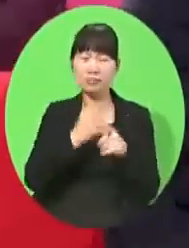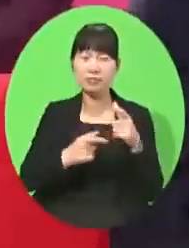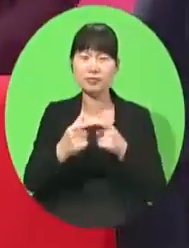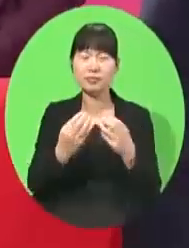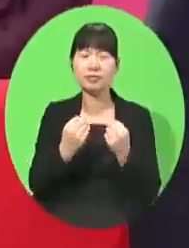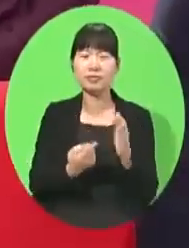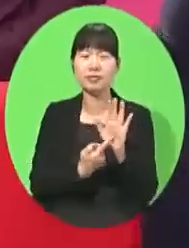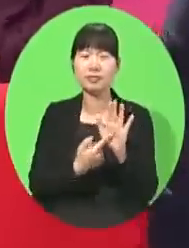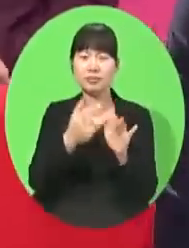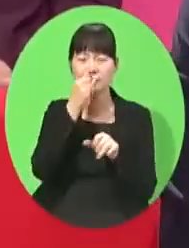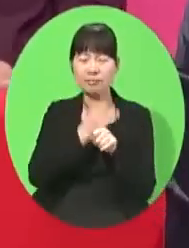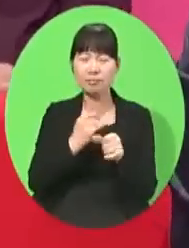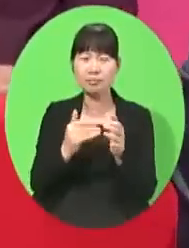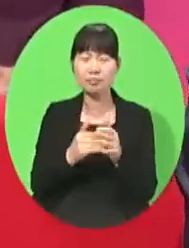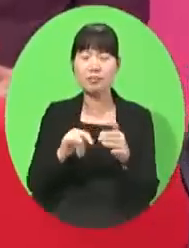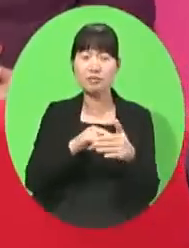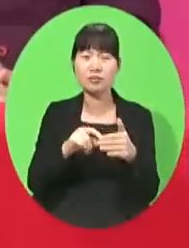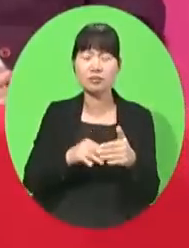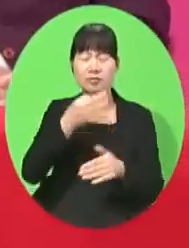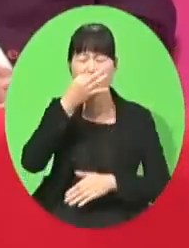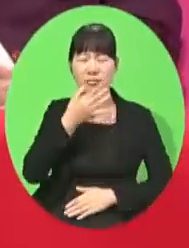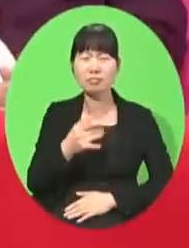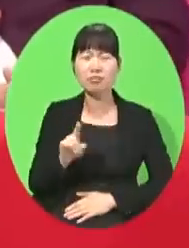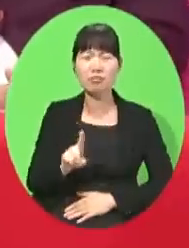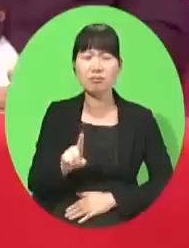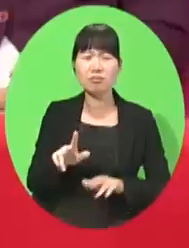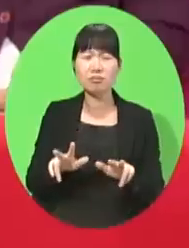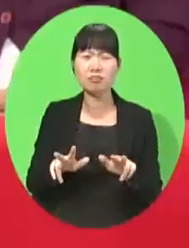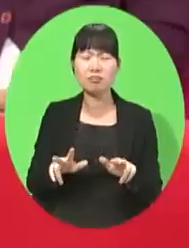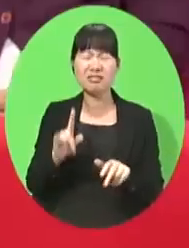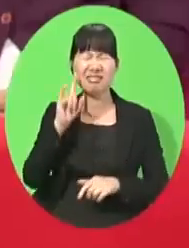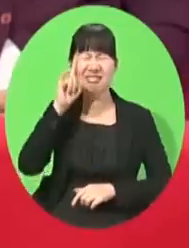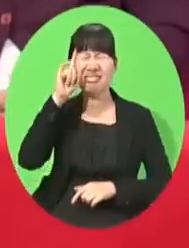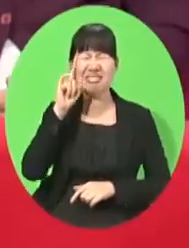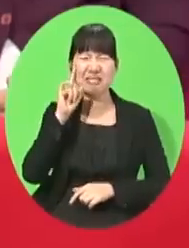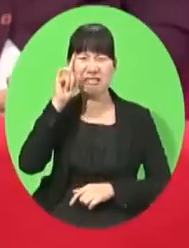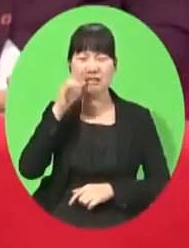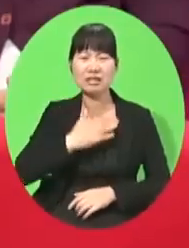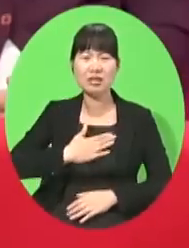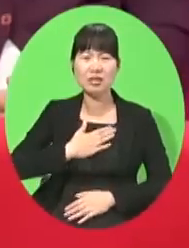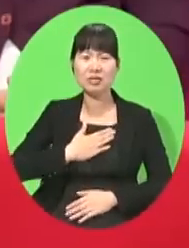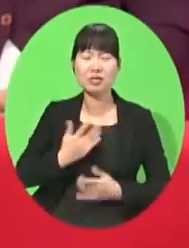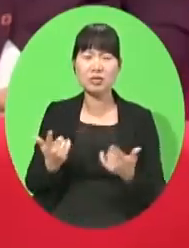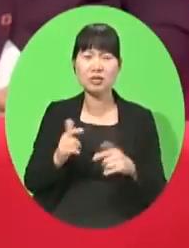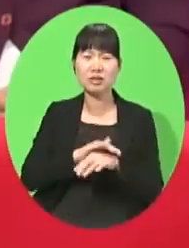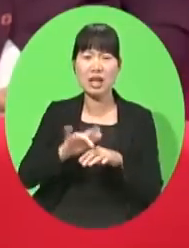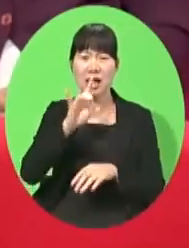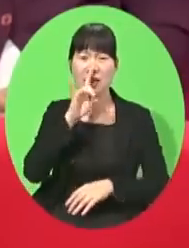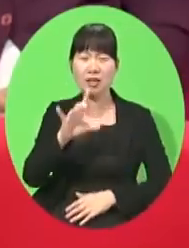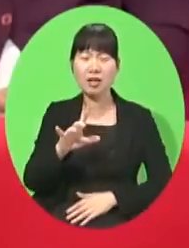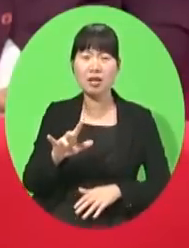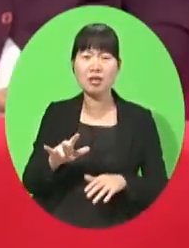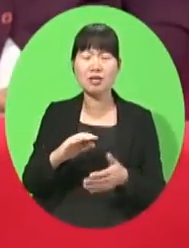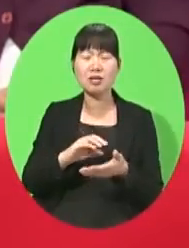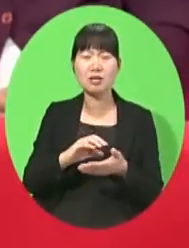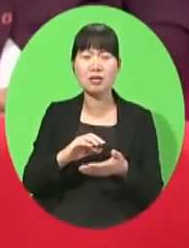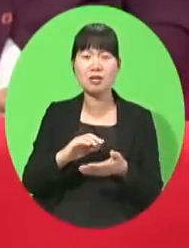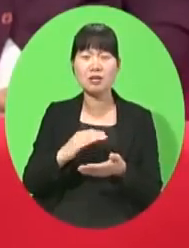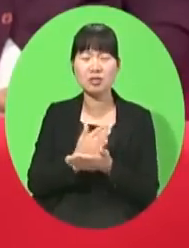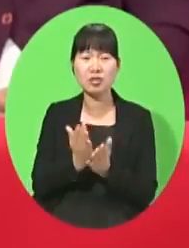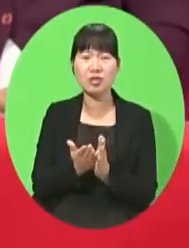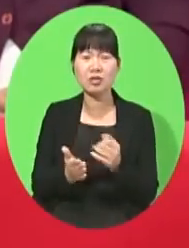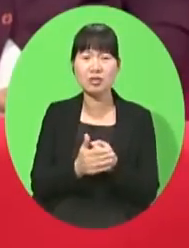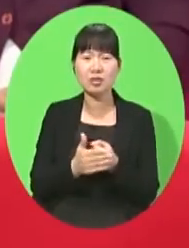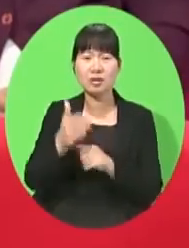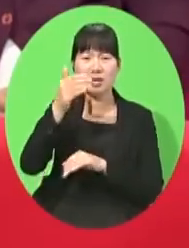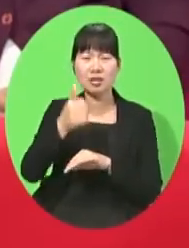많이 나왔고요. 그중에서도 이제 힘들었던 그 부분은 이제 짜증, 뭐 감정 조절 잘안 되는 부분, 그런 부분으로